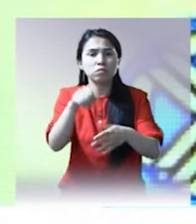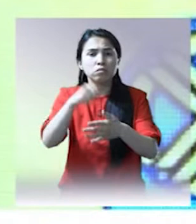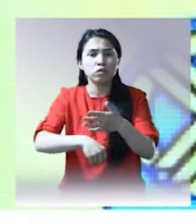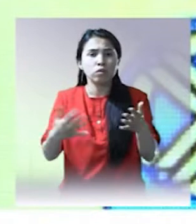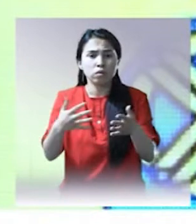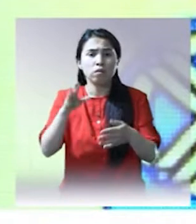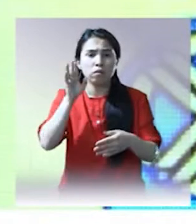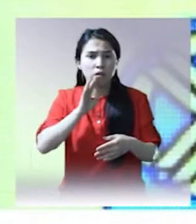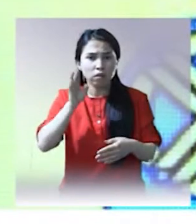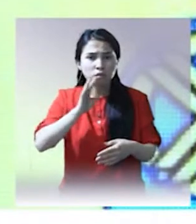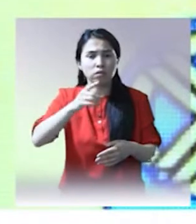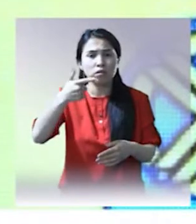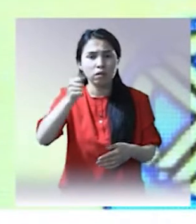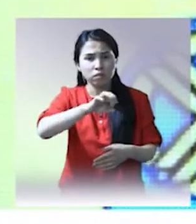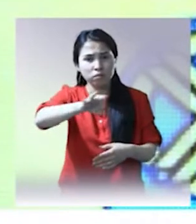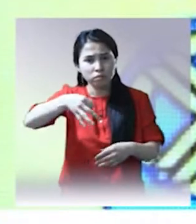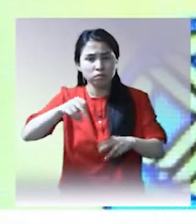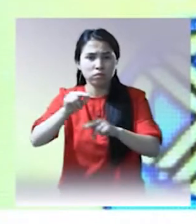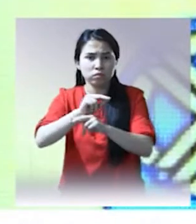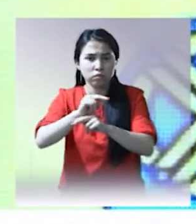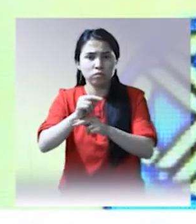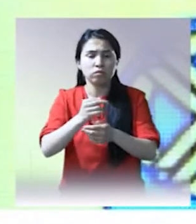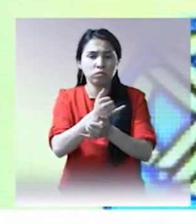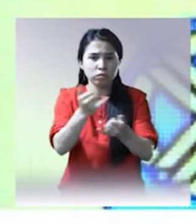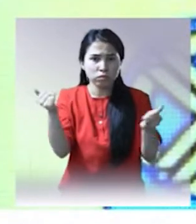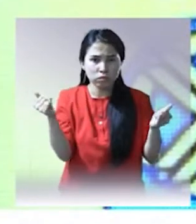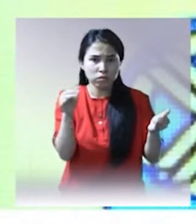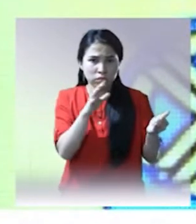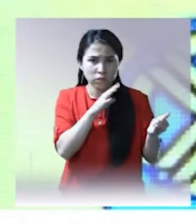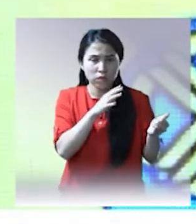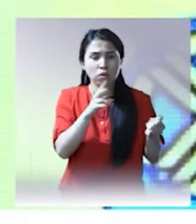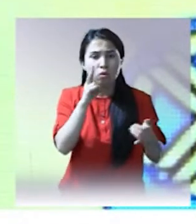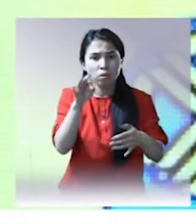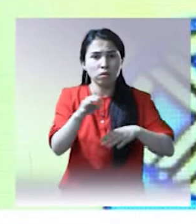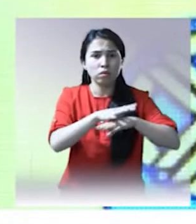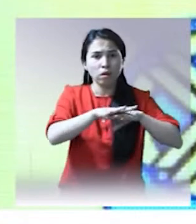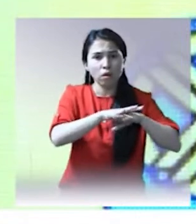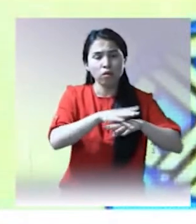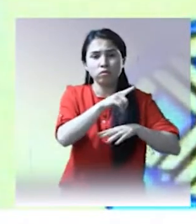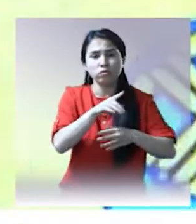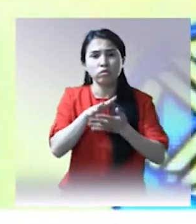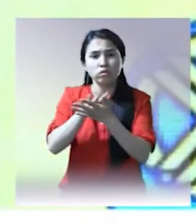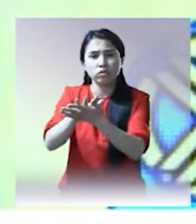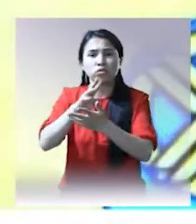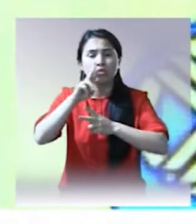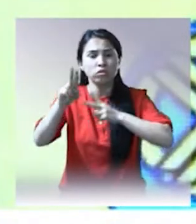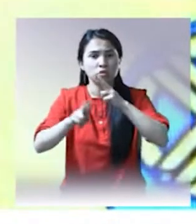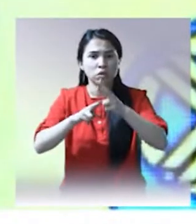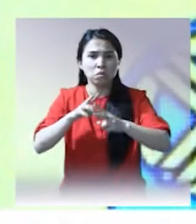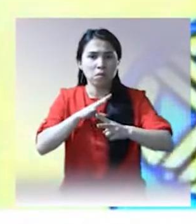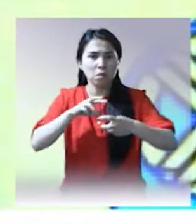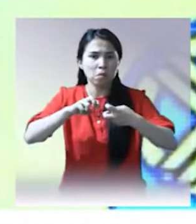өз деңгейінде жүргізілмегендігіне бірнеше рет шағымдар тұрғындар тарапынан келген болатын. Оларда көптеген